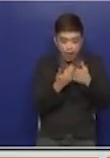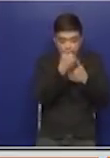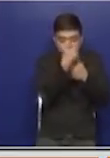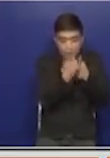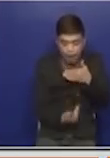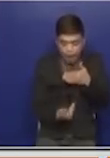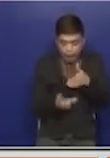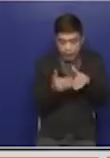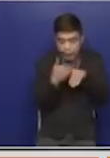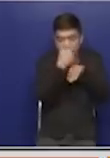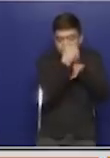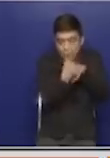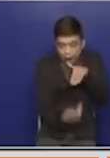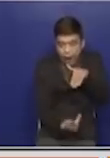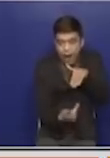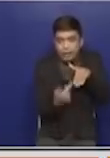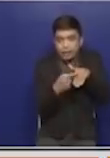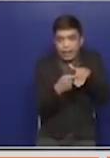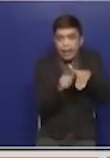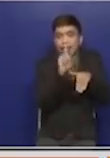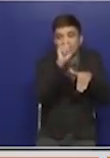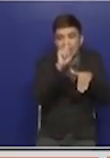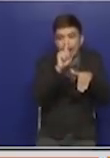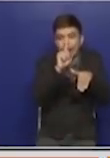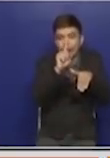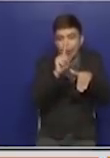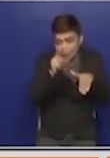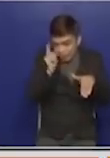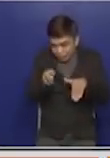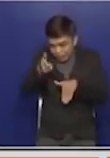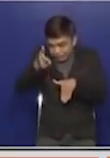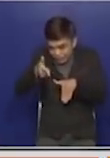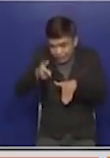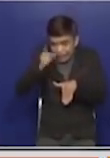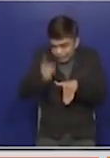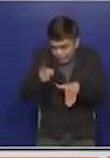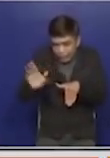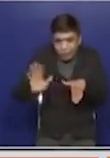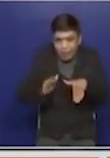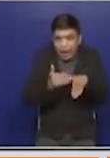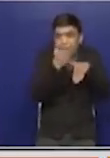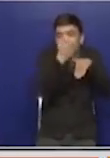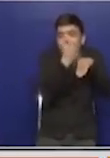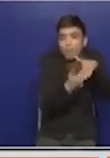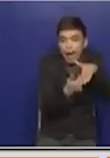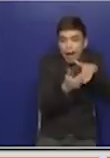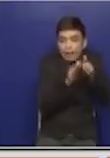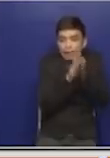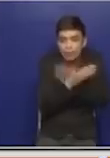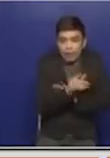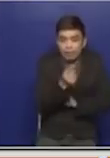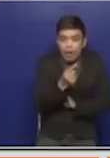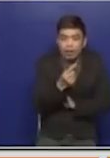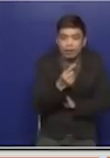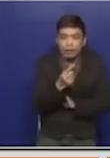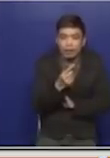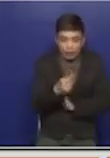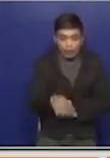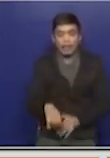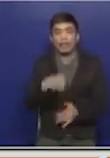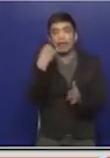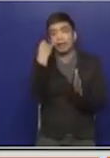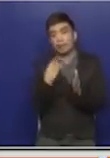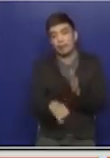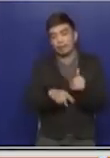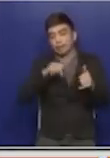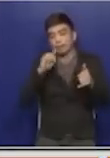ที่ถูกผู้ที่กระทำผิดเนี่ยได้รับโทษเพียงแค่การทำร้ายร่างกายค่ะเพราะฉะนั้นท่านสามารถบอก